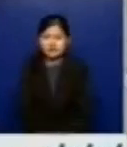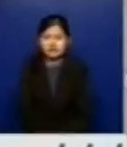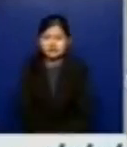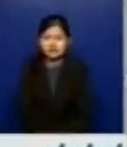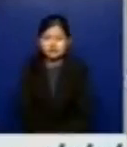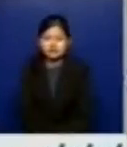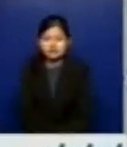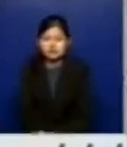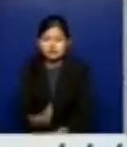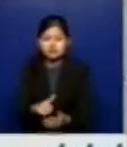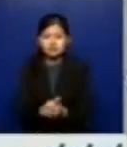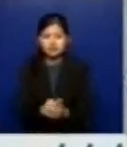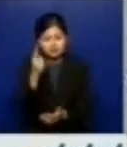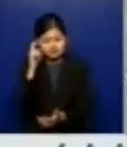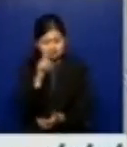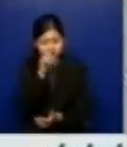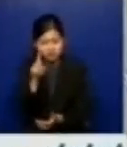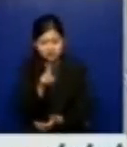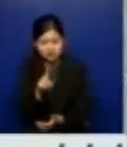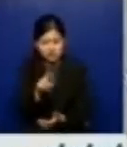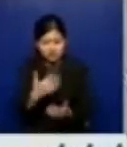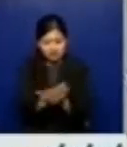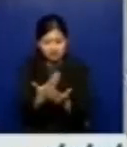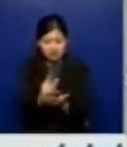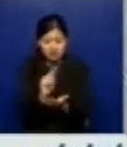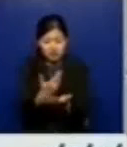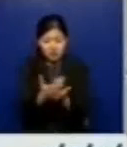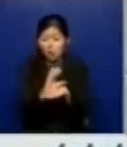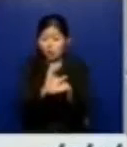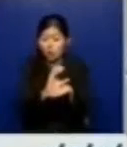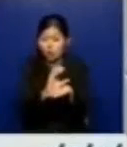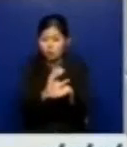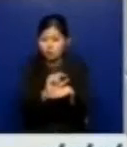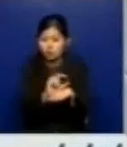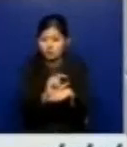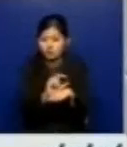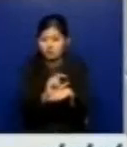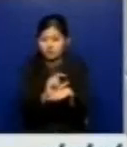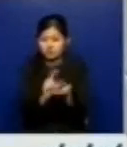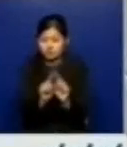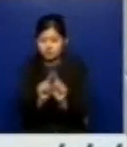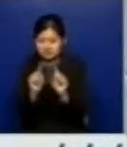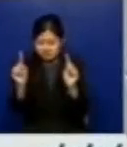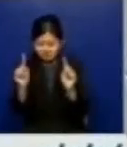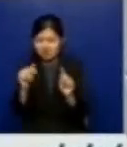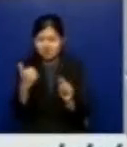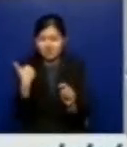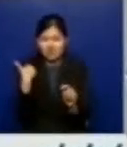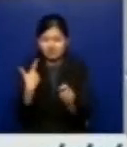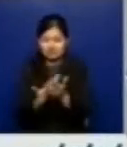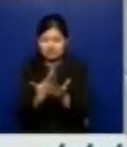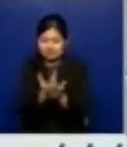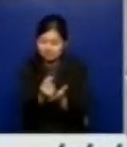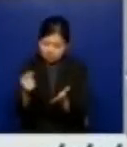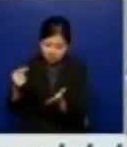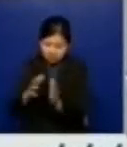หนึ่งที่ตั้งข้อสังเกตไปเลยครับงบครุพันธ์เป็นงบที่ตั้งไว้มีส่วนต่างค่อนข้างจะมากครับ